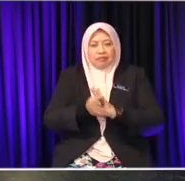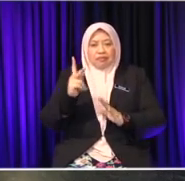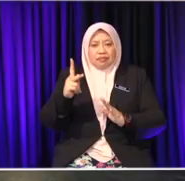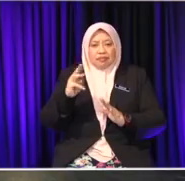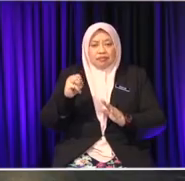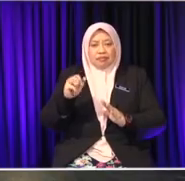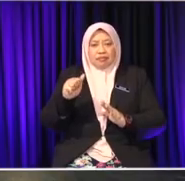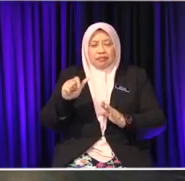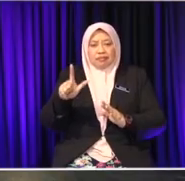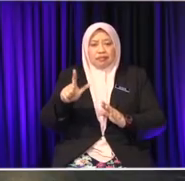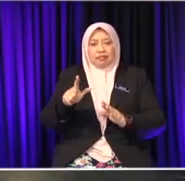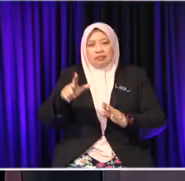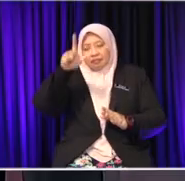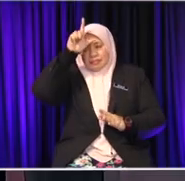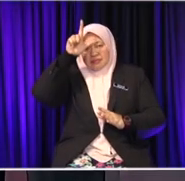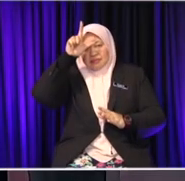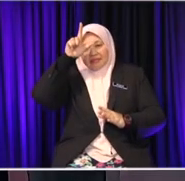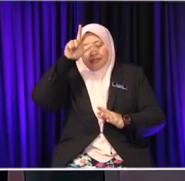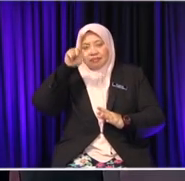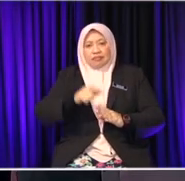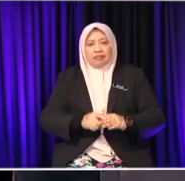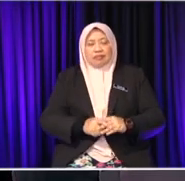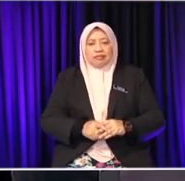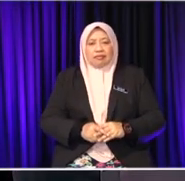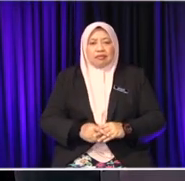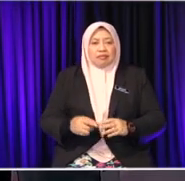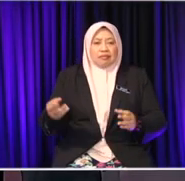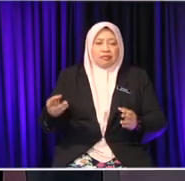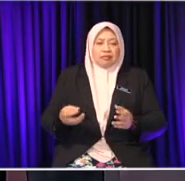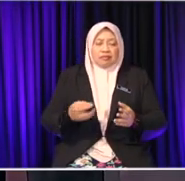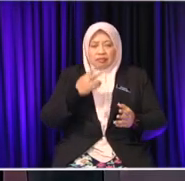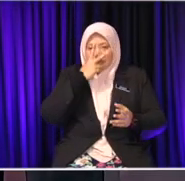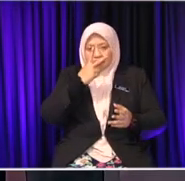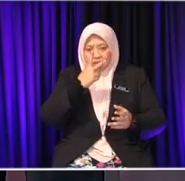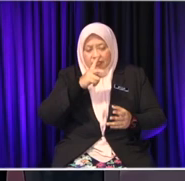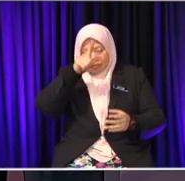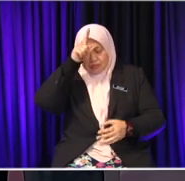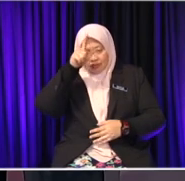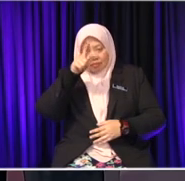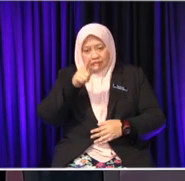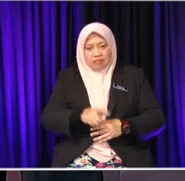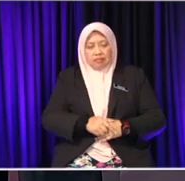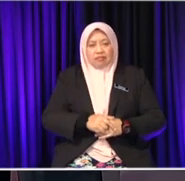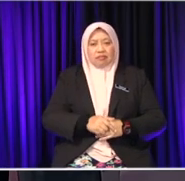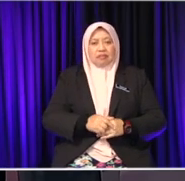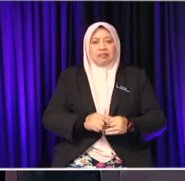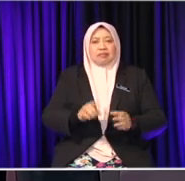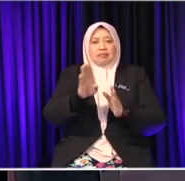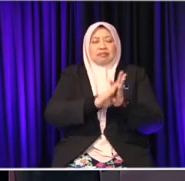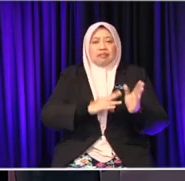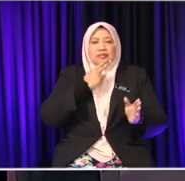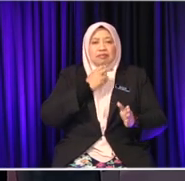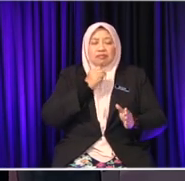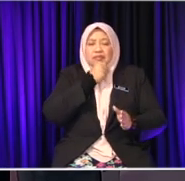Kamal seorang lelaki lelaki tuh rujuk jadwal lelaki kemudian berusia tidak